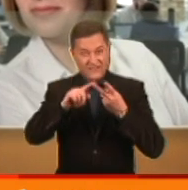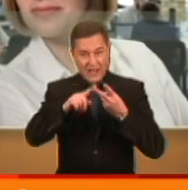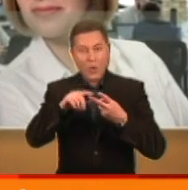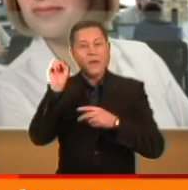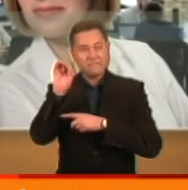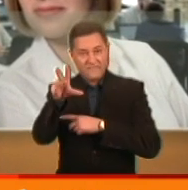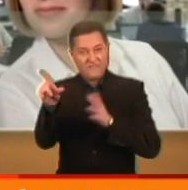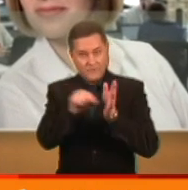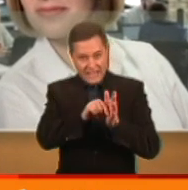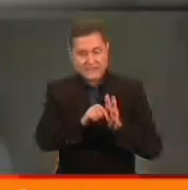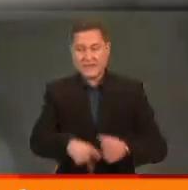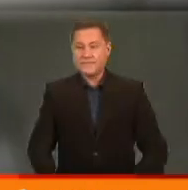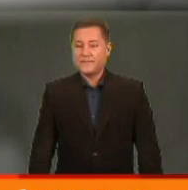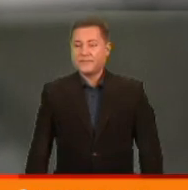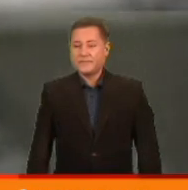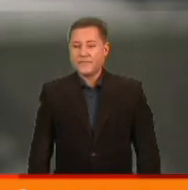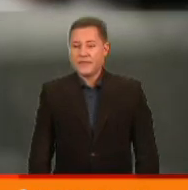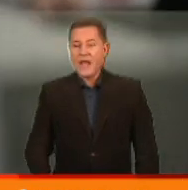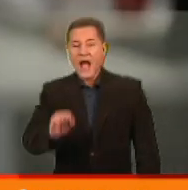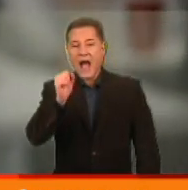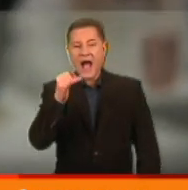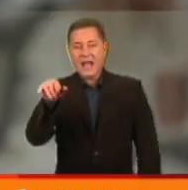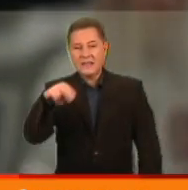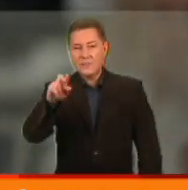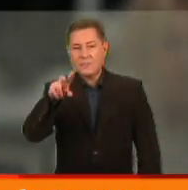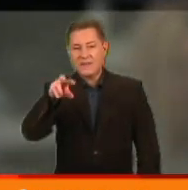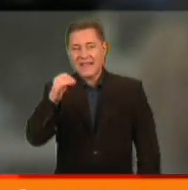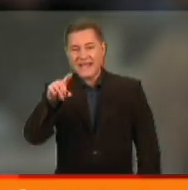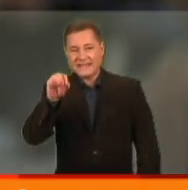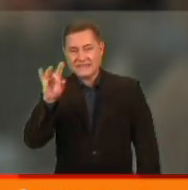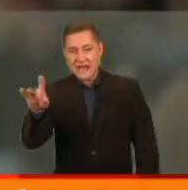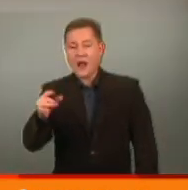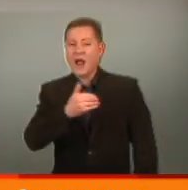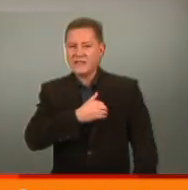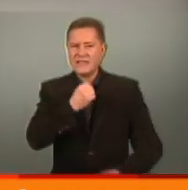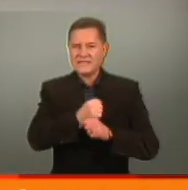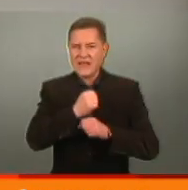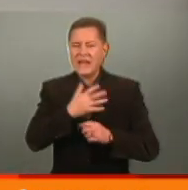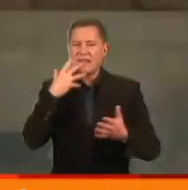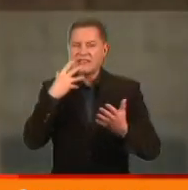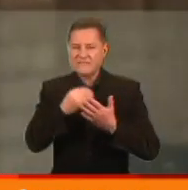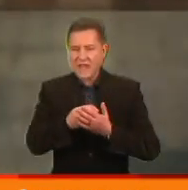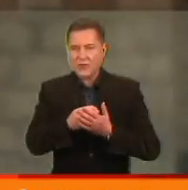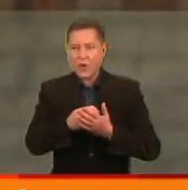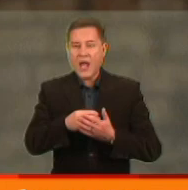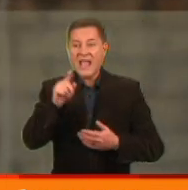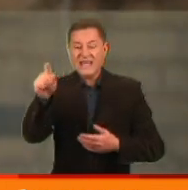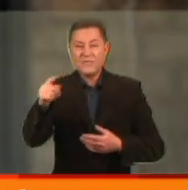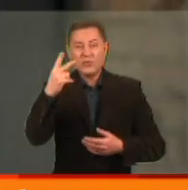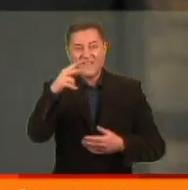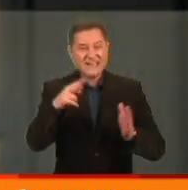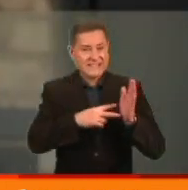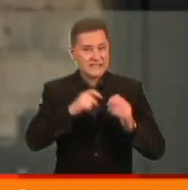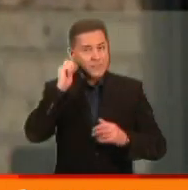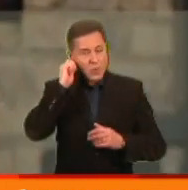iBlazer-ом. Я очень хотел создать что-то свое в сфере IT, но, как, собственно, не было идей. Владові лише